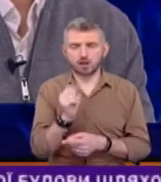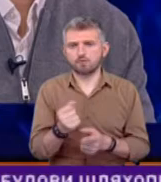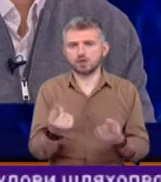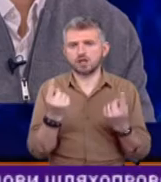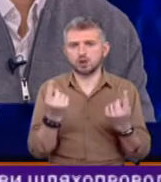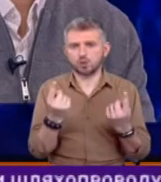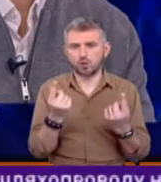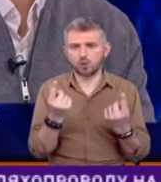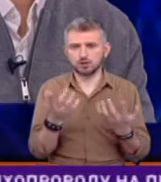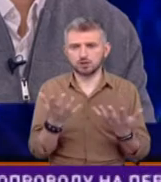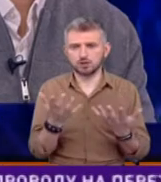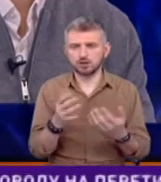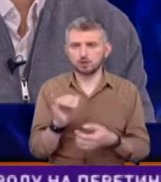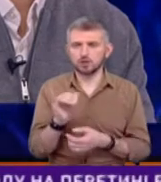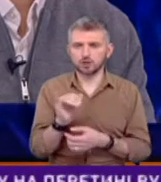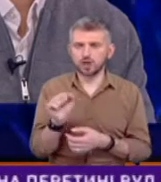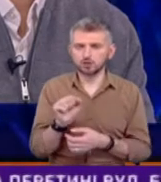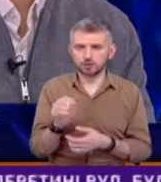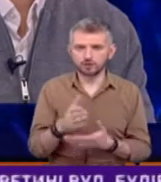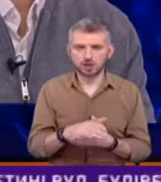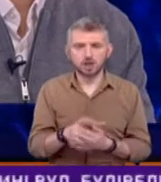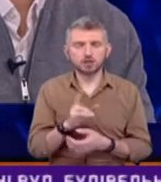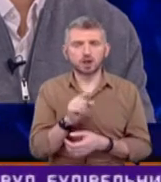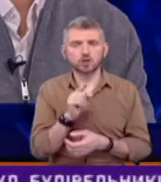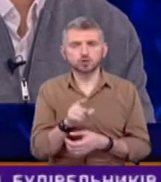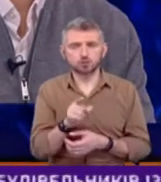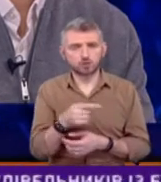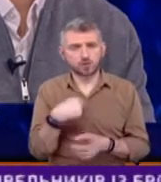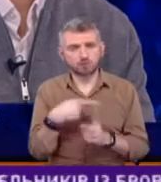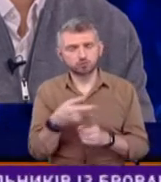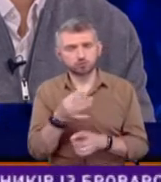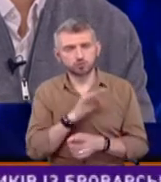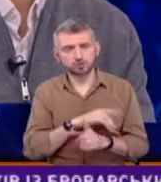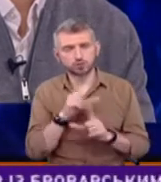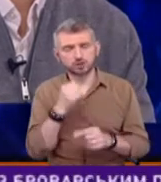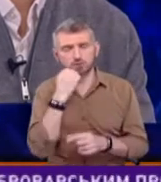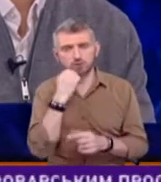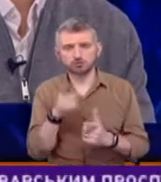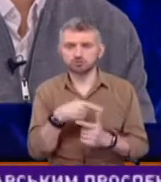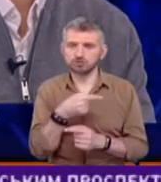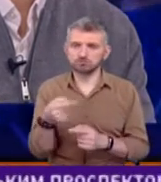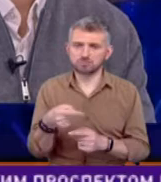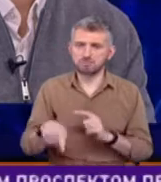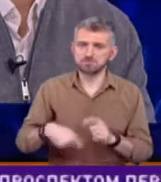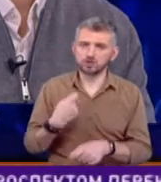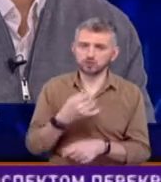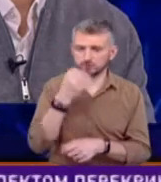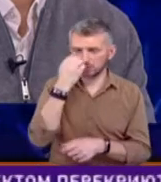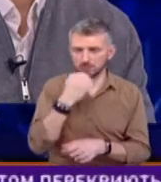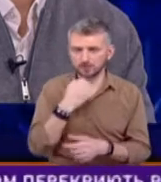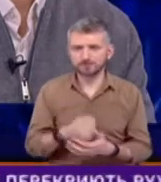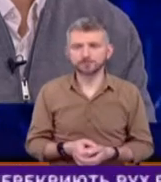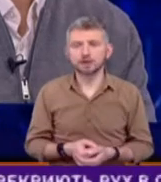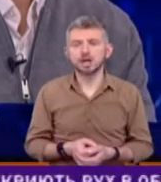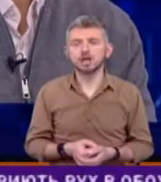великого, значить, Юрія Анатолійовича. Як йому піде, на плюс поїздка в Москву чи на мінус? Спасибі.